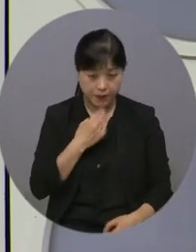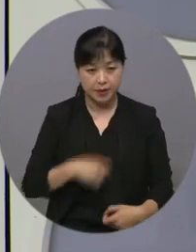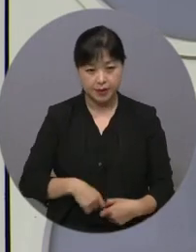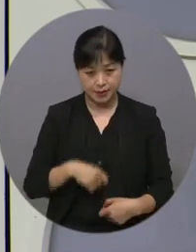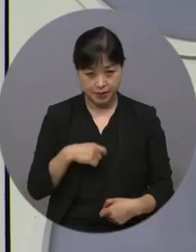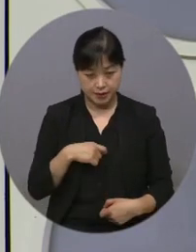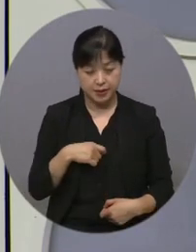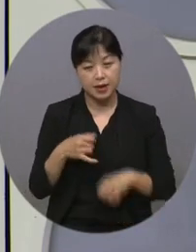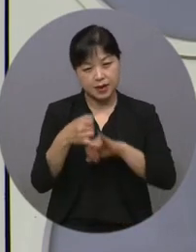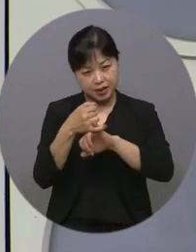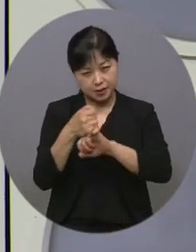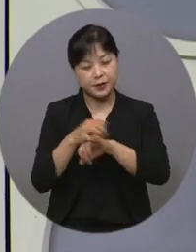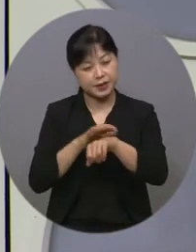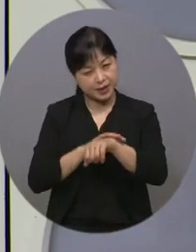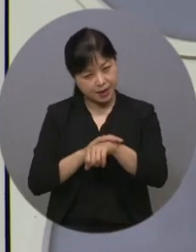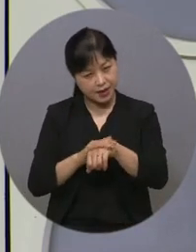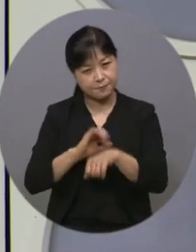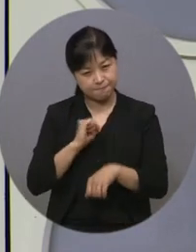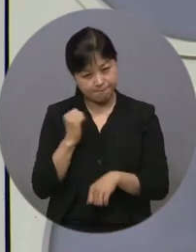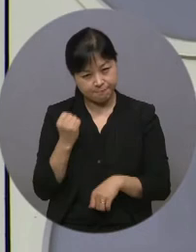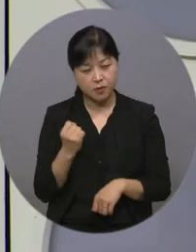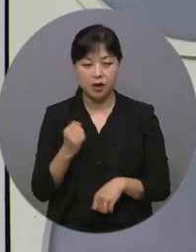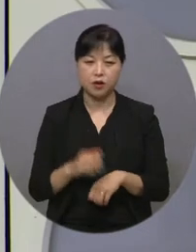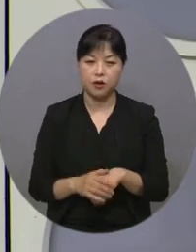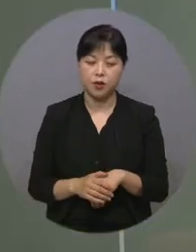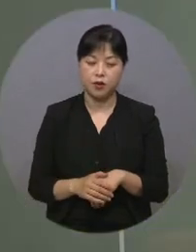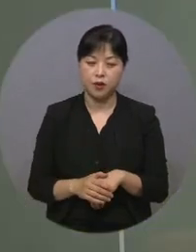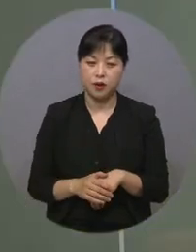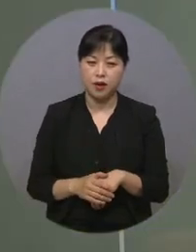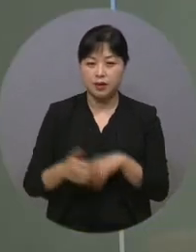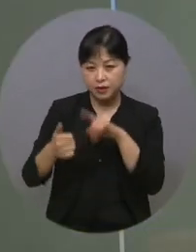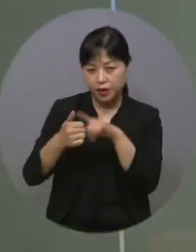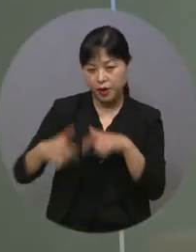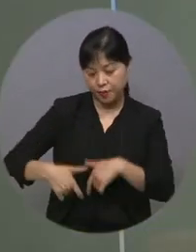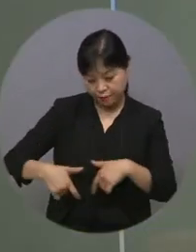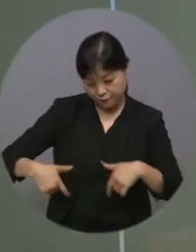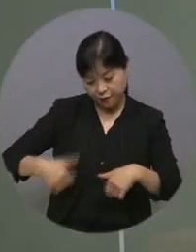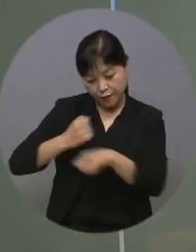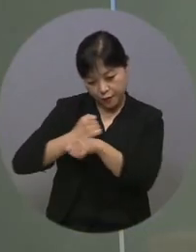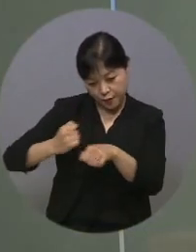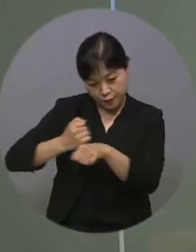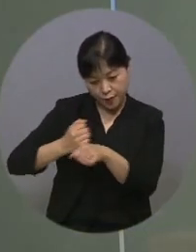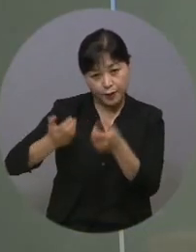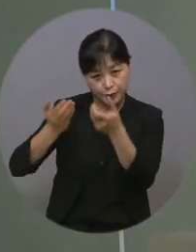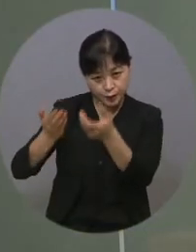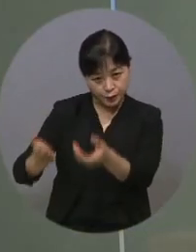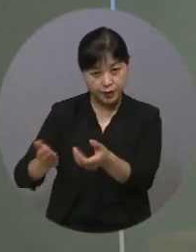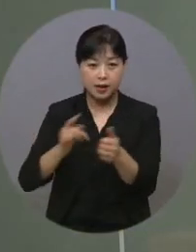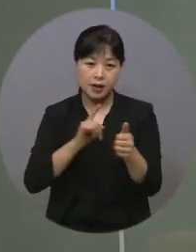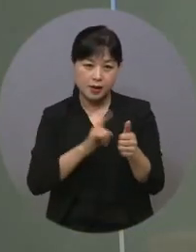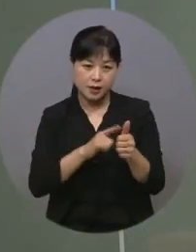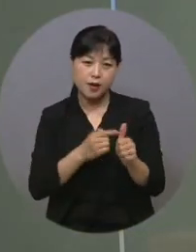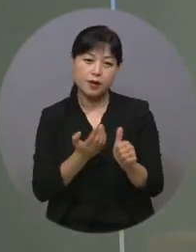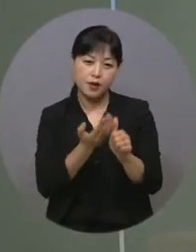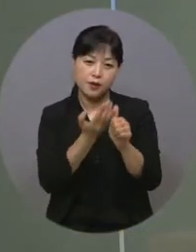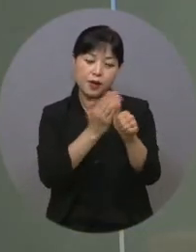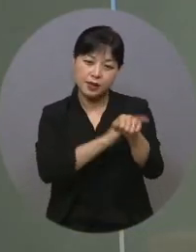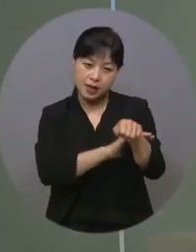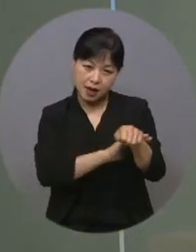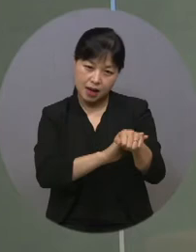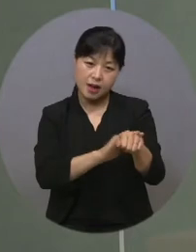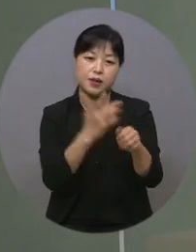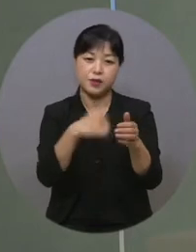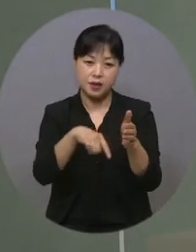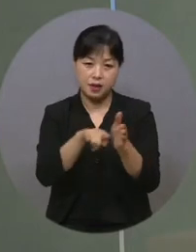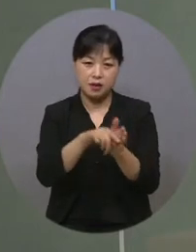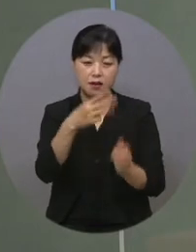잘 지키는 아이, 상대를 용서할 수 있는 아이 이런 아이로 성장시키는데 리더십